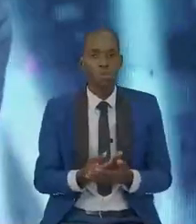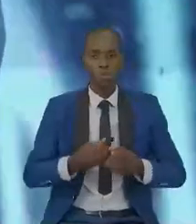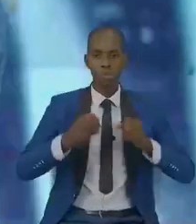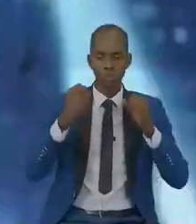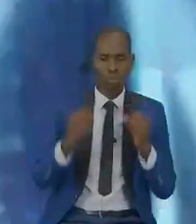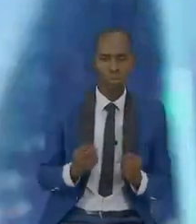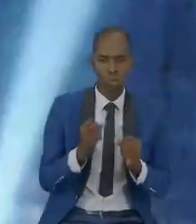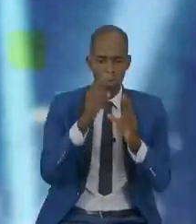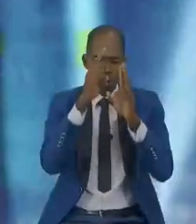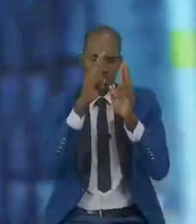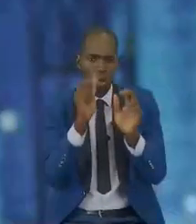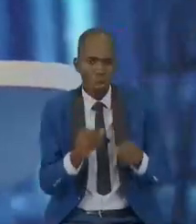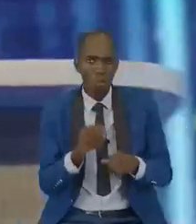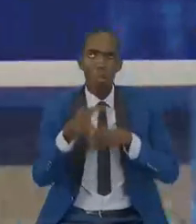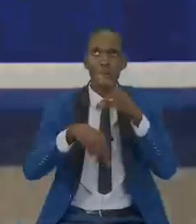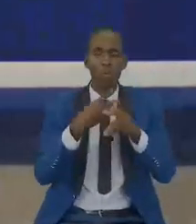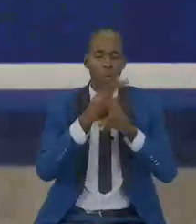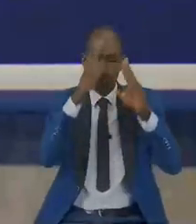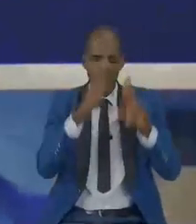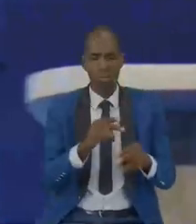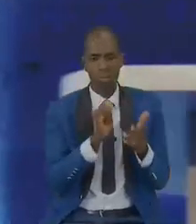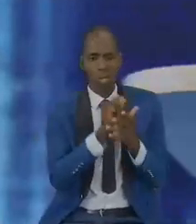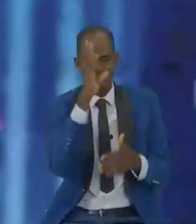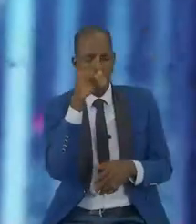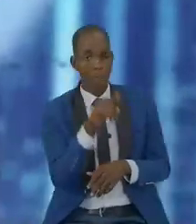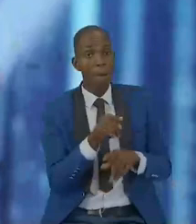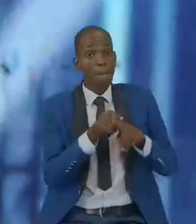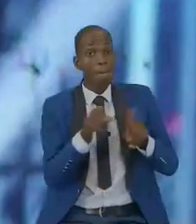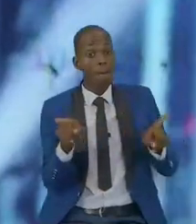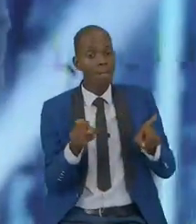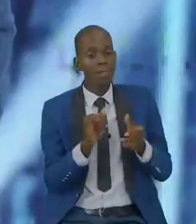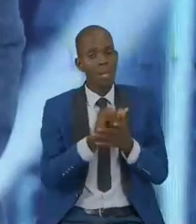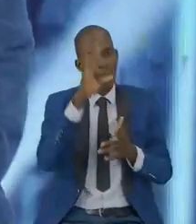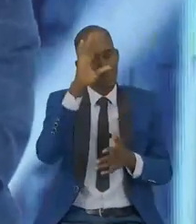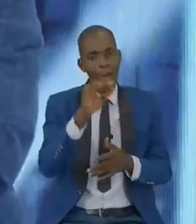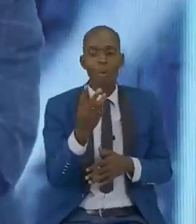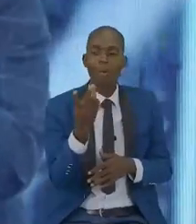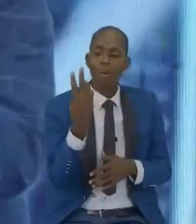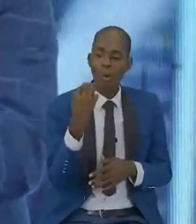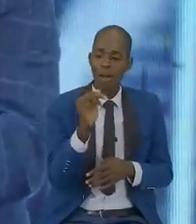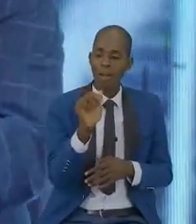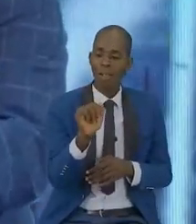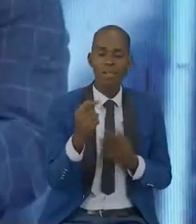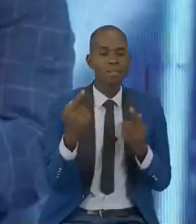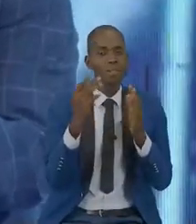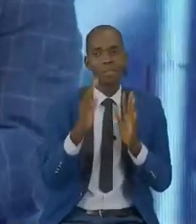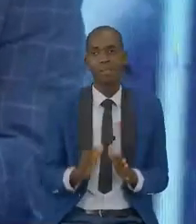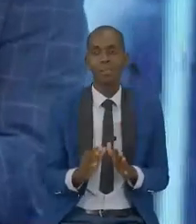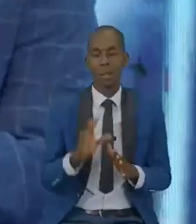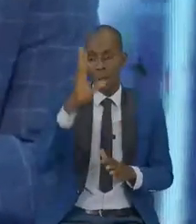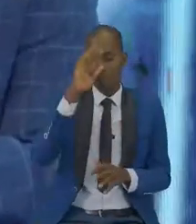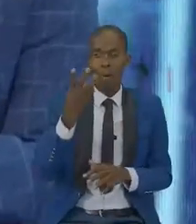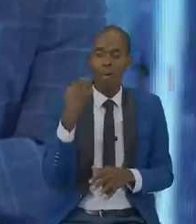homme honorable, un grand homme, un homme réputé. Mais il était